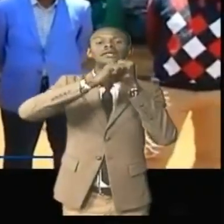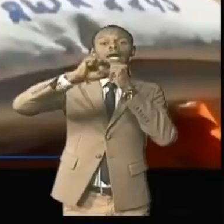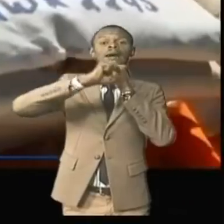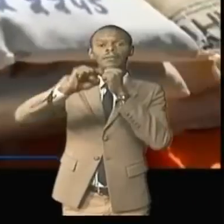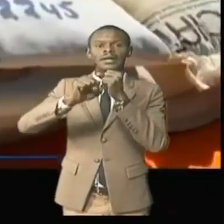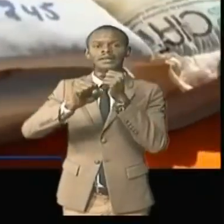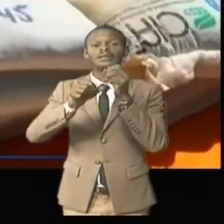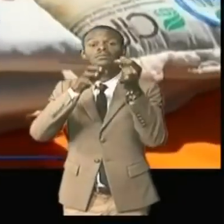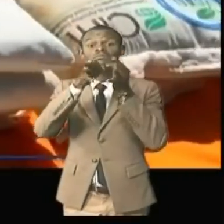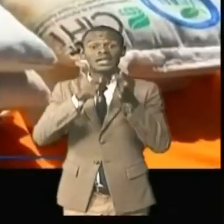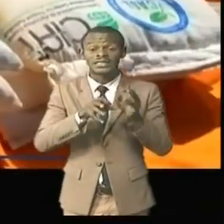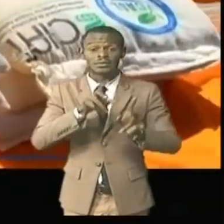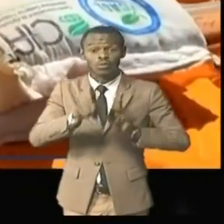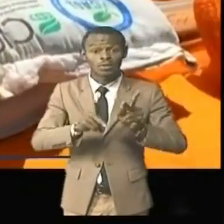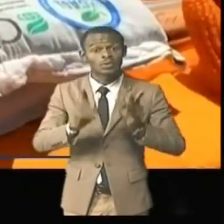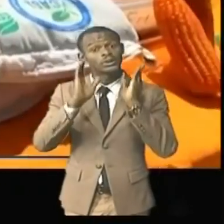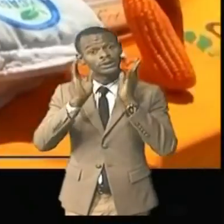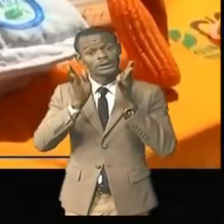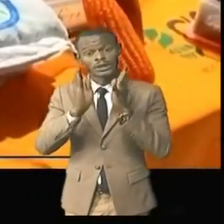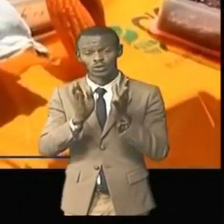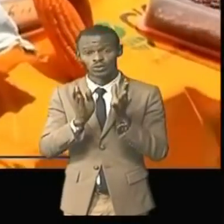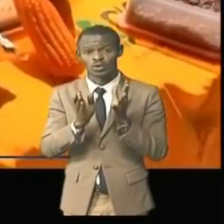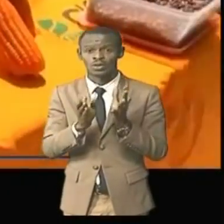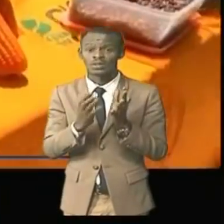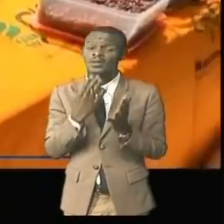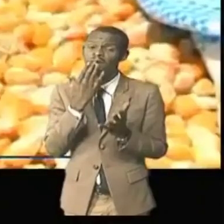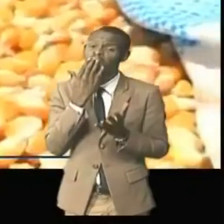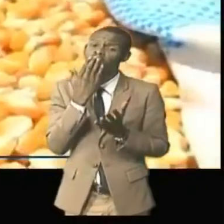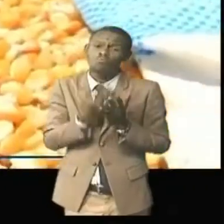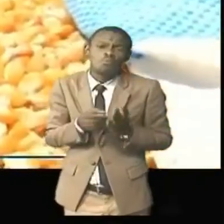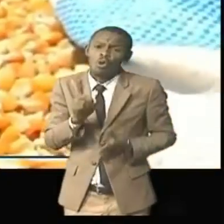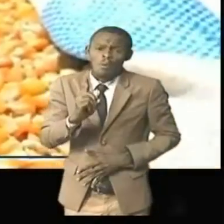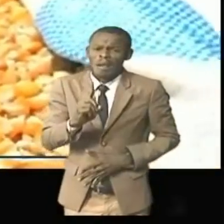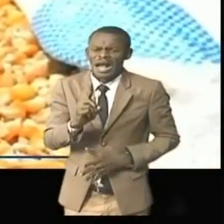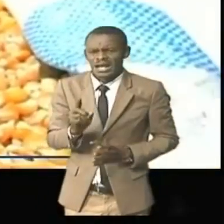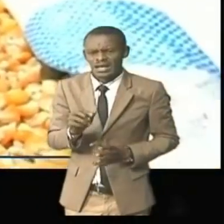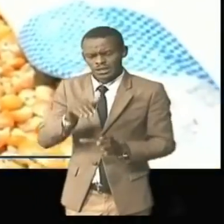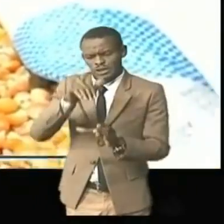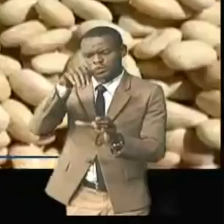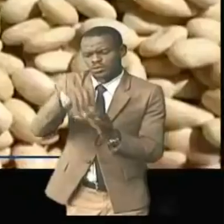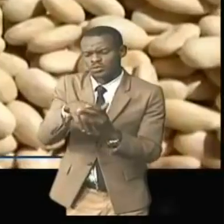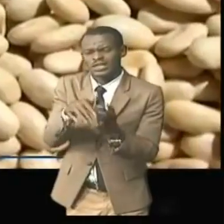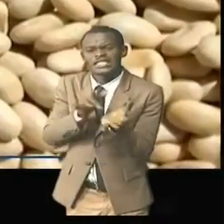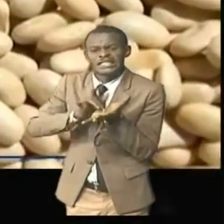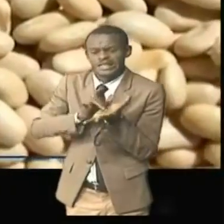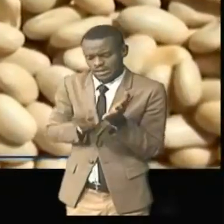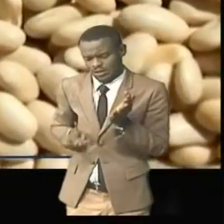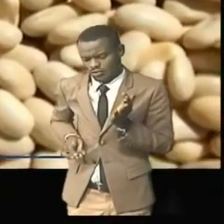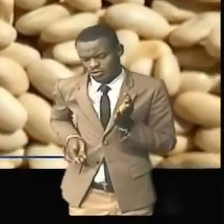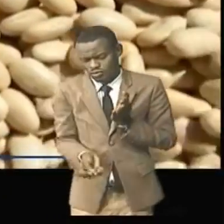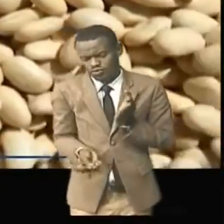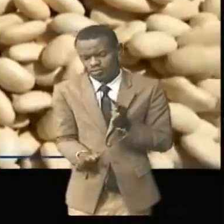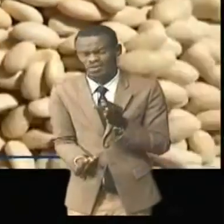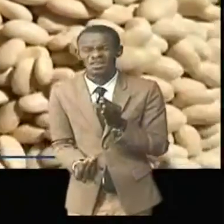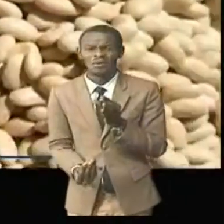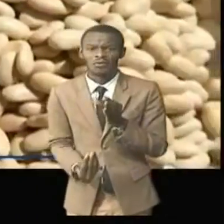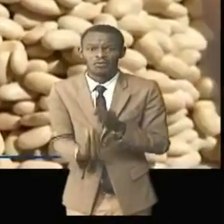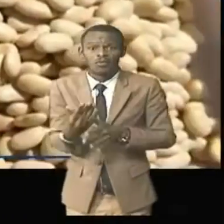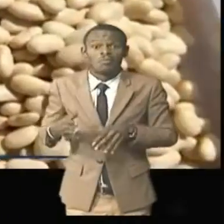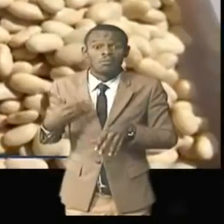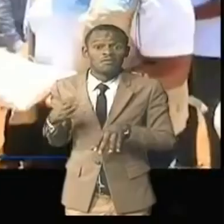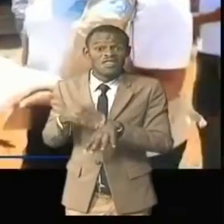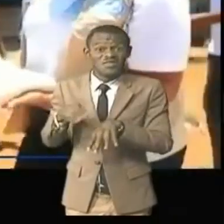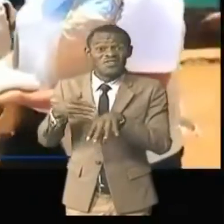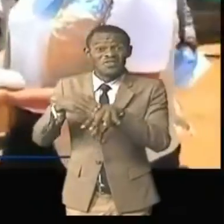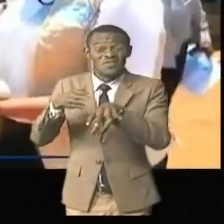tonnes de semences de maïs et haricots biofortifiés produites dans le cadre de la composante intégration régionale du Picagel ont été